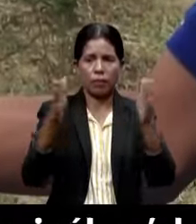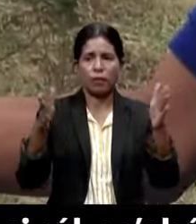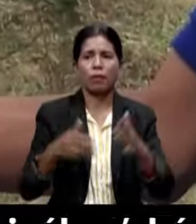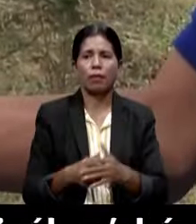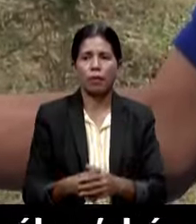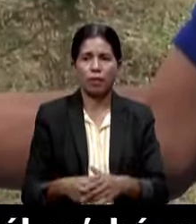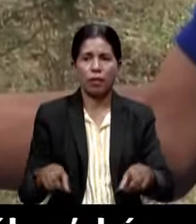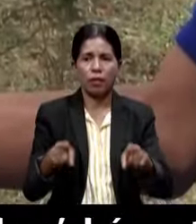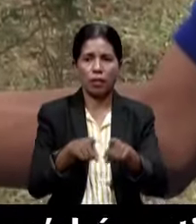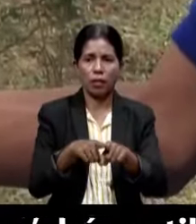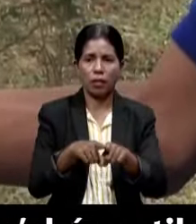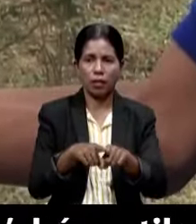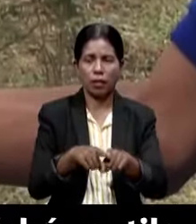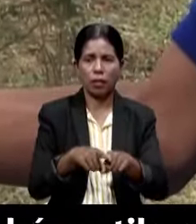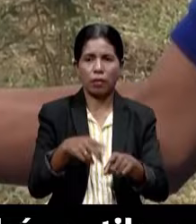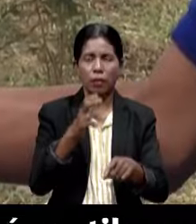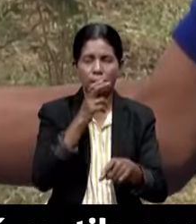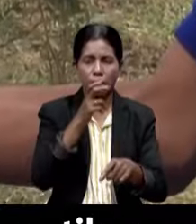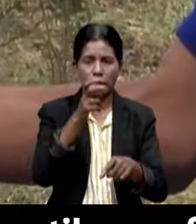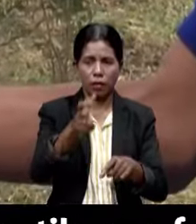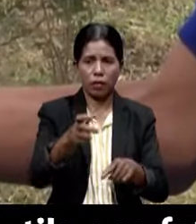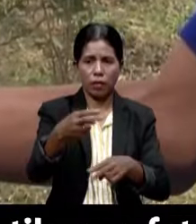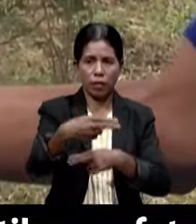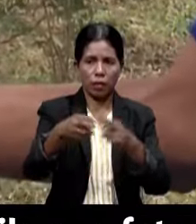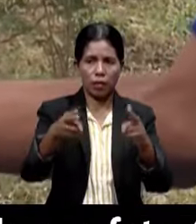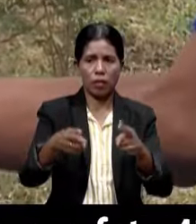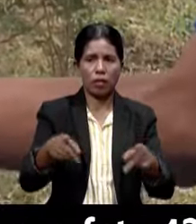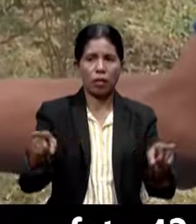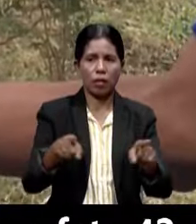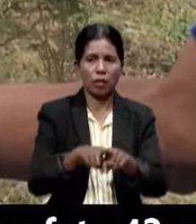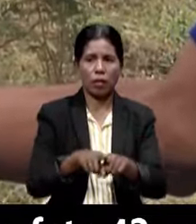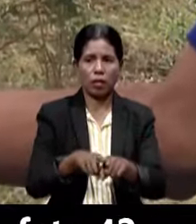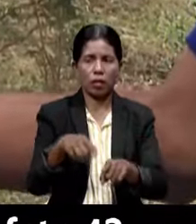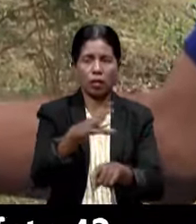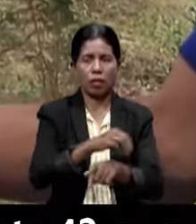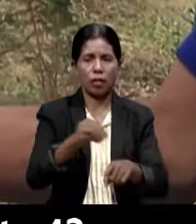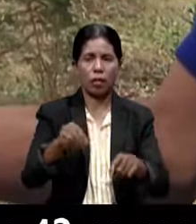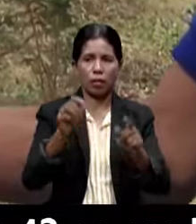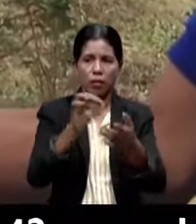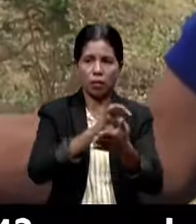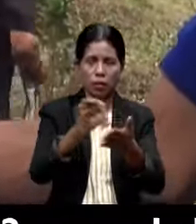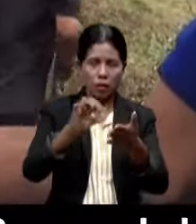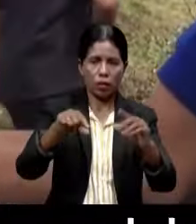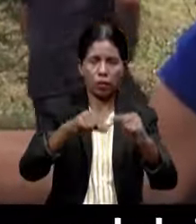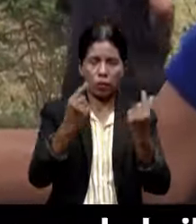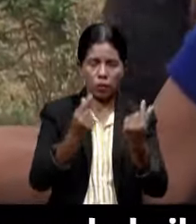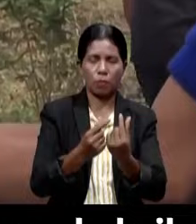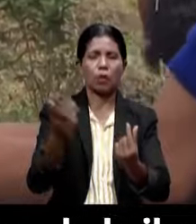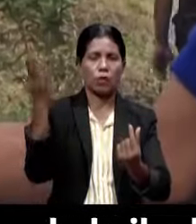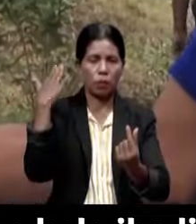kana sa plaka ne bagas dia na kapela kana masa ora la sai kapela plaka paro dia kere grupo ida be uluk